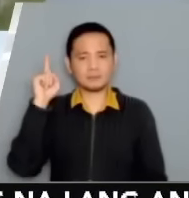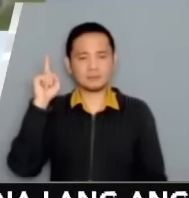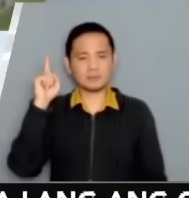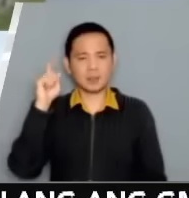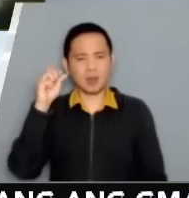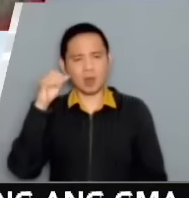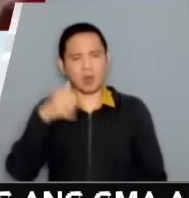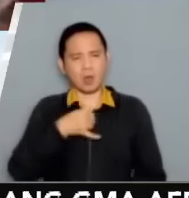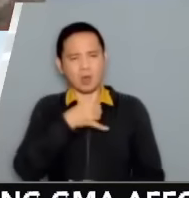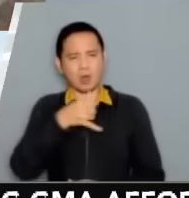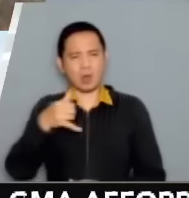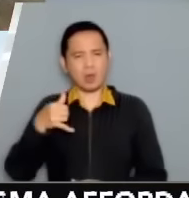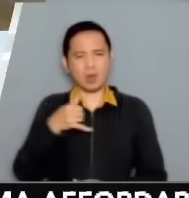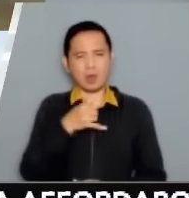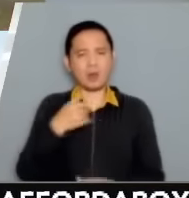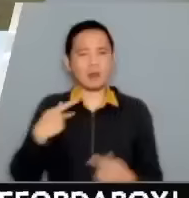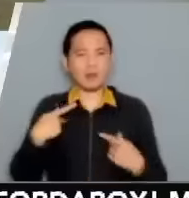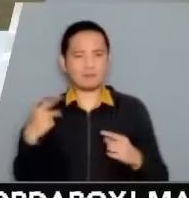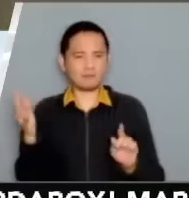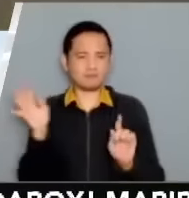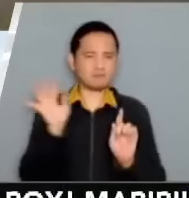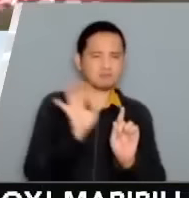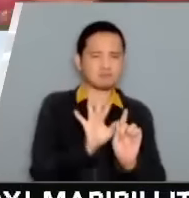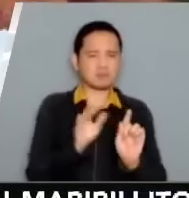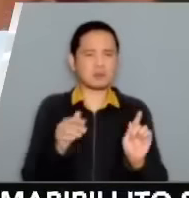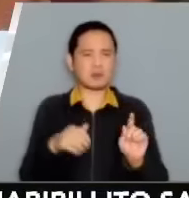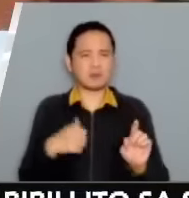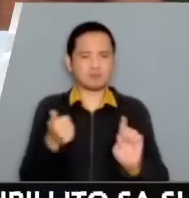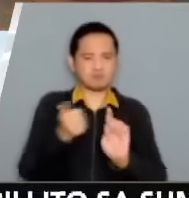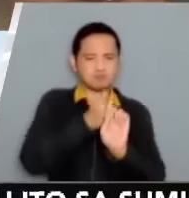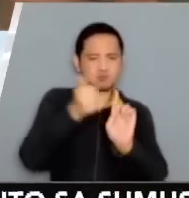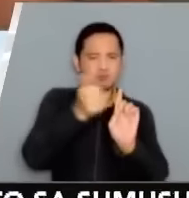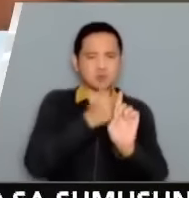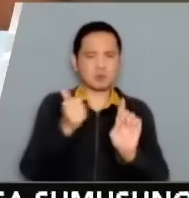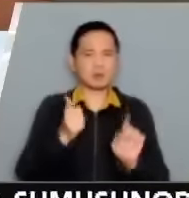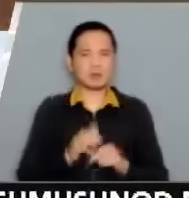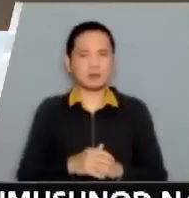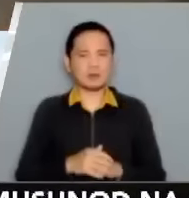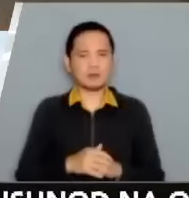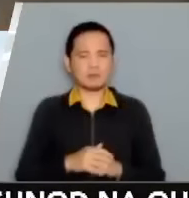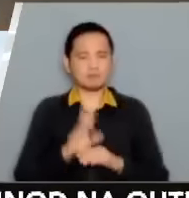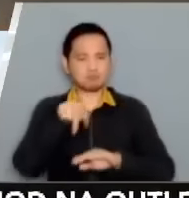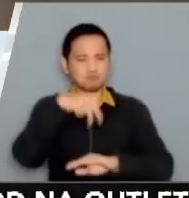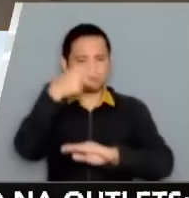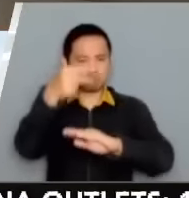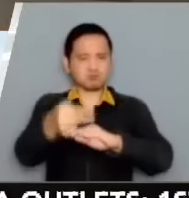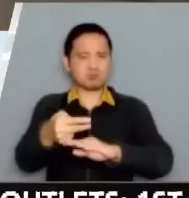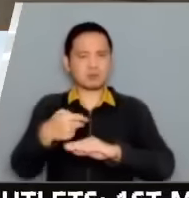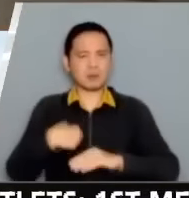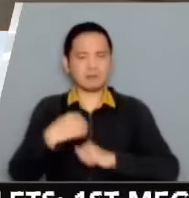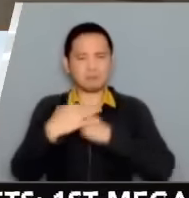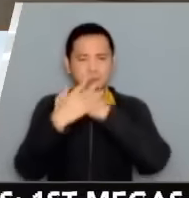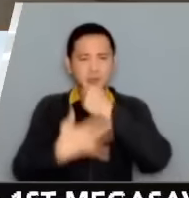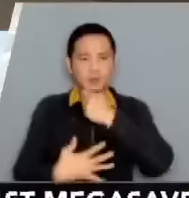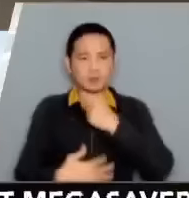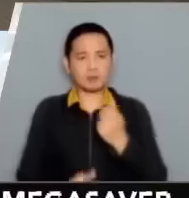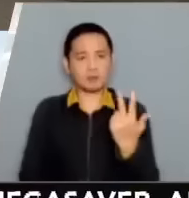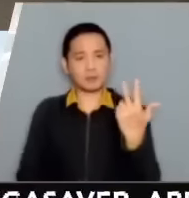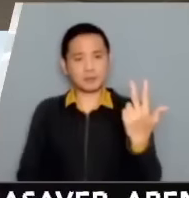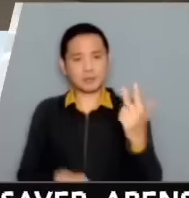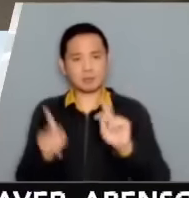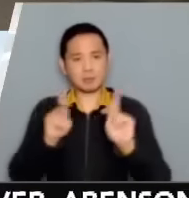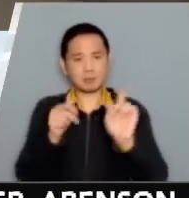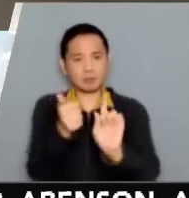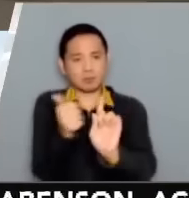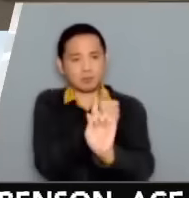Pinagtulungan siyang gulpihin ng mga kapitbahay kaya bumagsak siyang duguan sa kalsada. Arestado ang tatlong sangkot sa pambubugbog